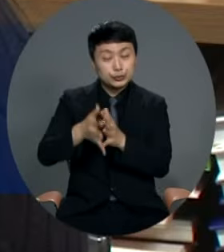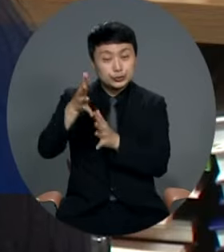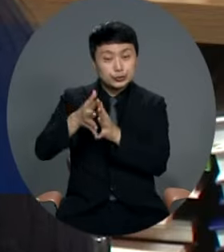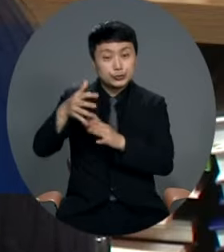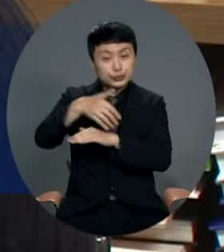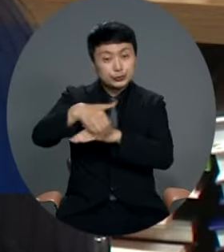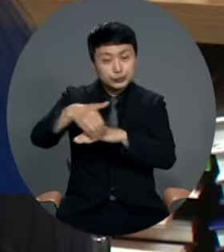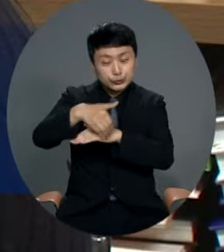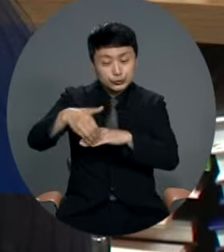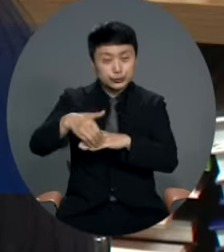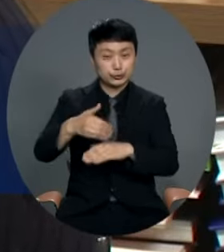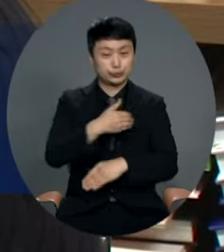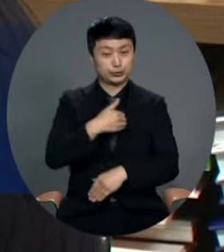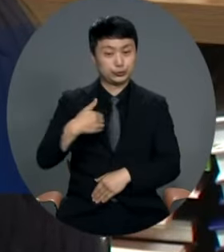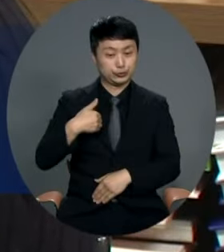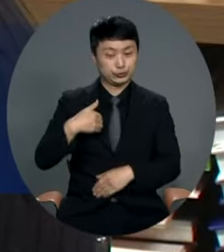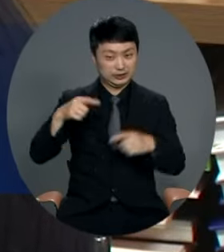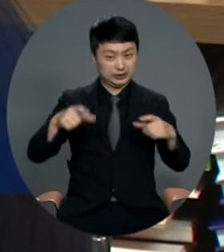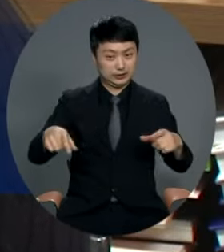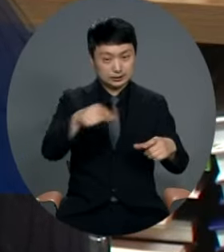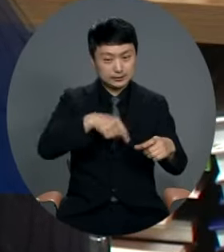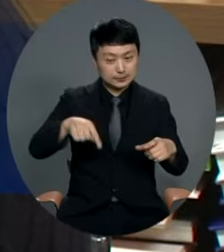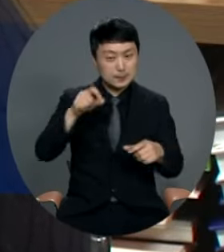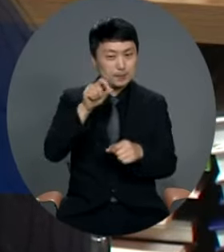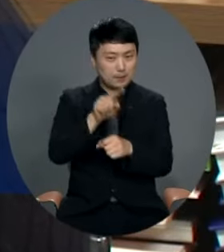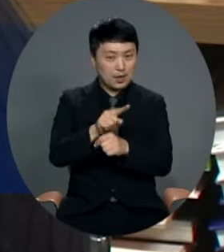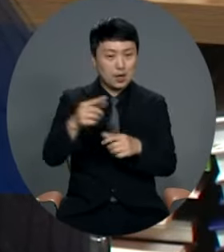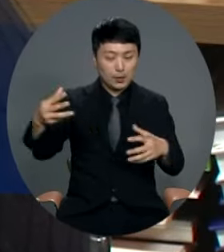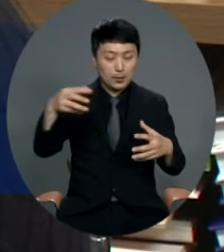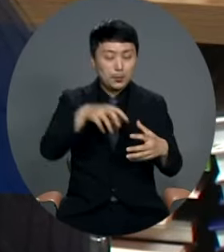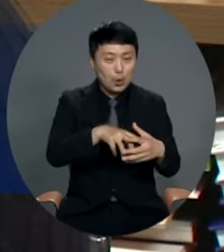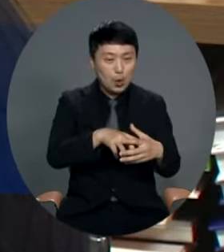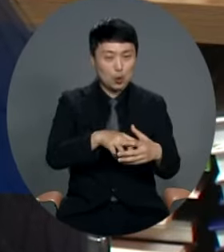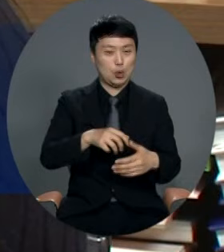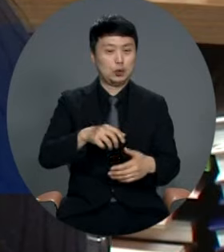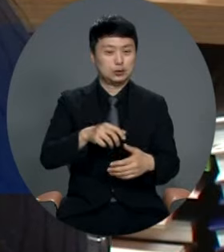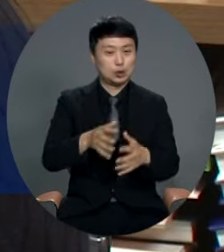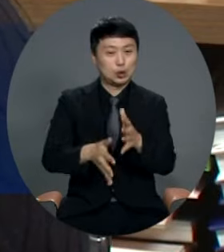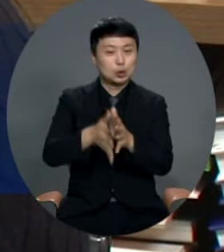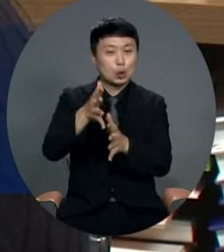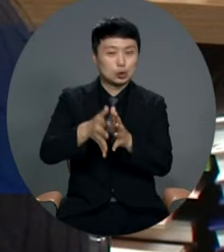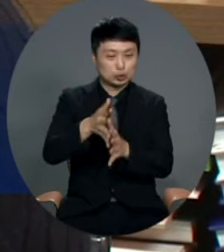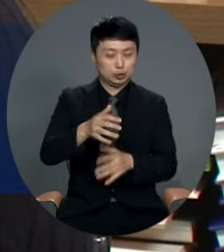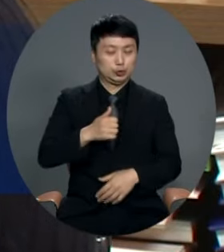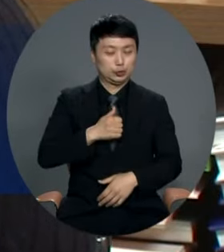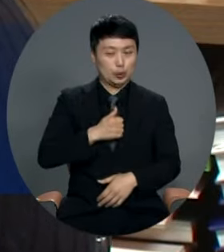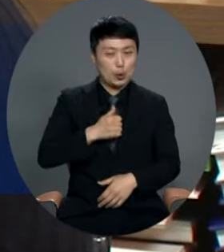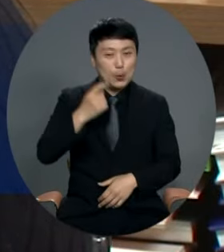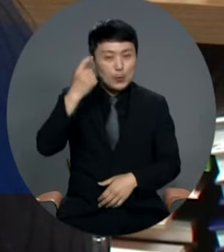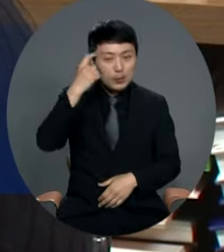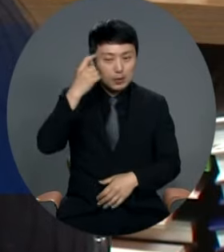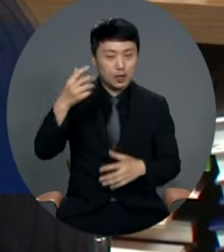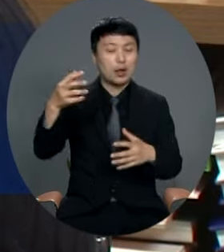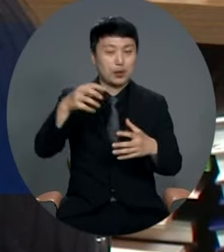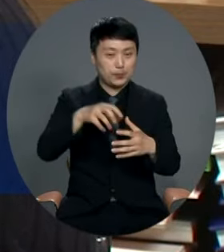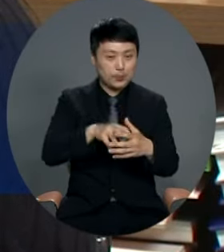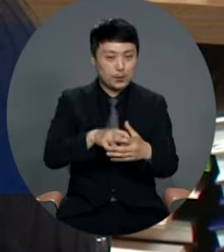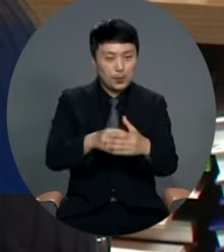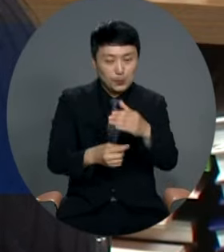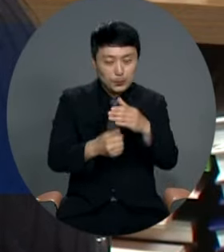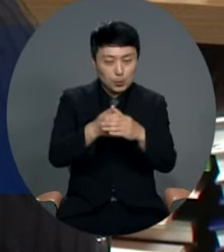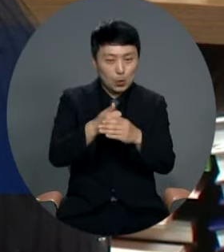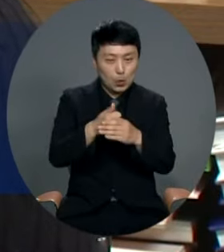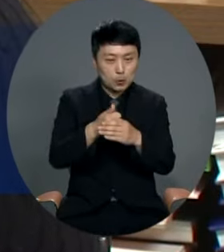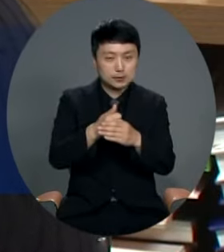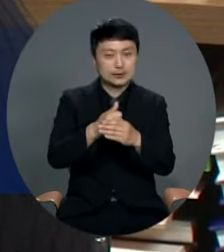안에서 충분히 지역의 특성을 고려하고 또 도시의 아이덴티티를 나타낼 수 있는 그런 개성의